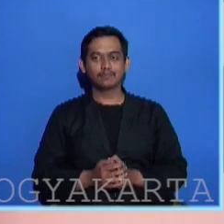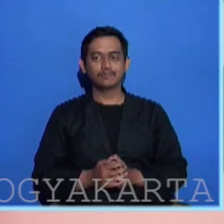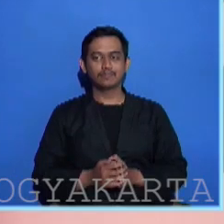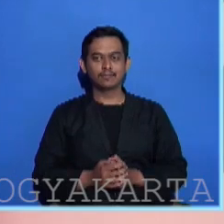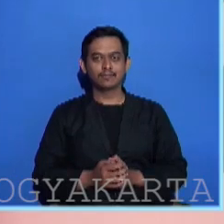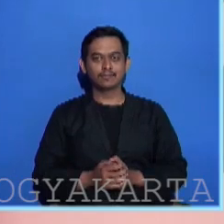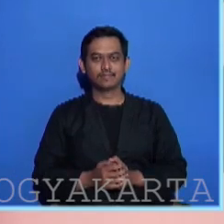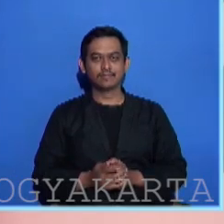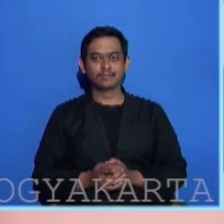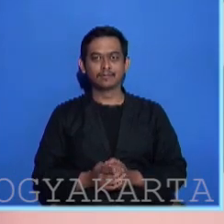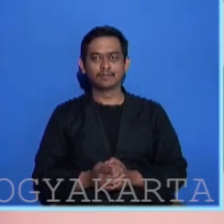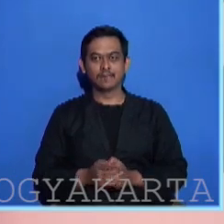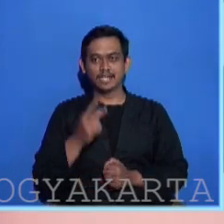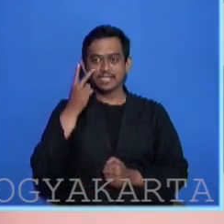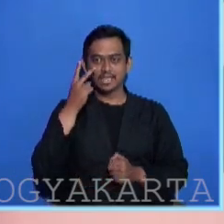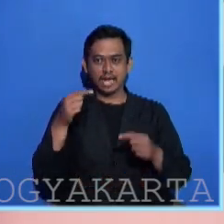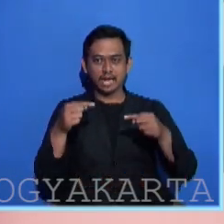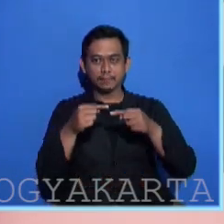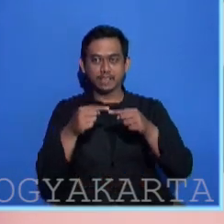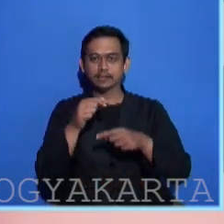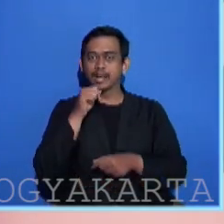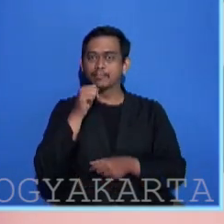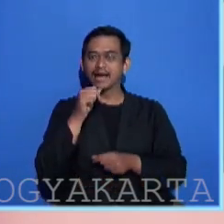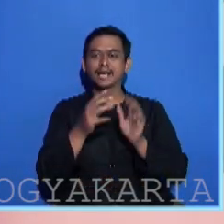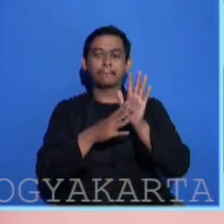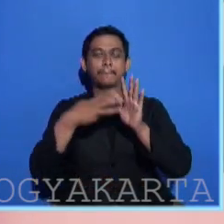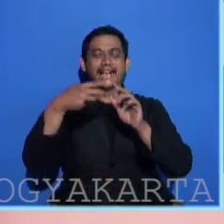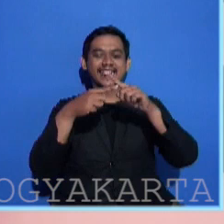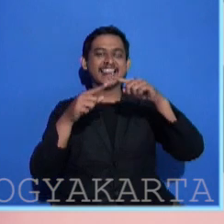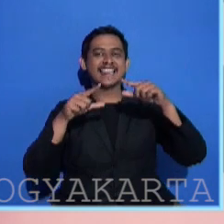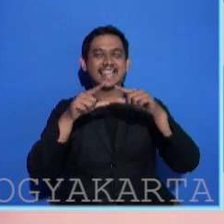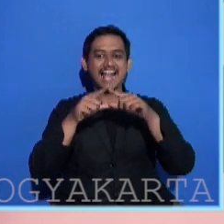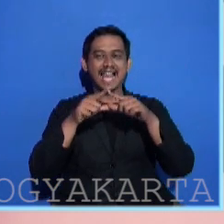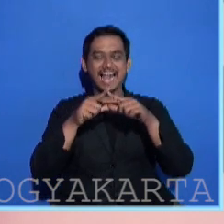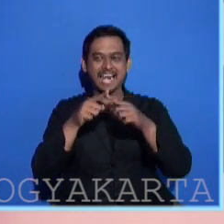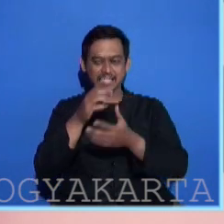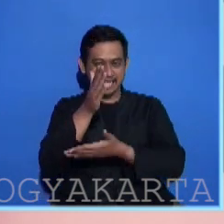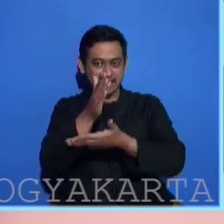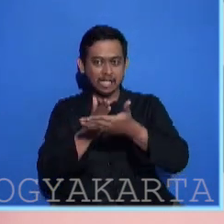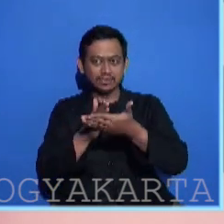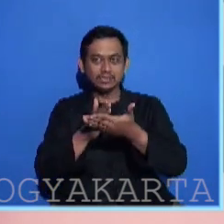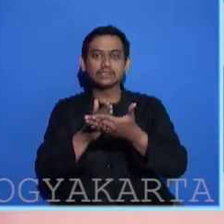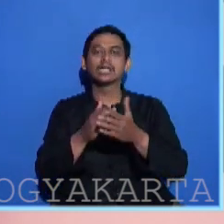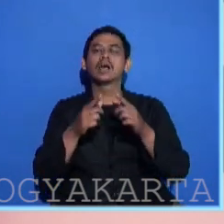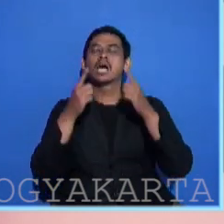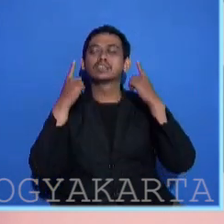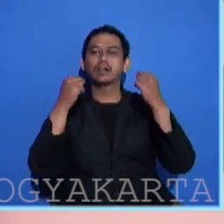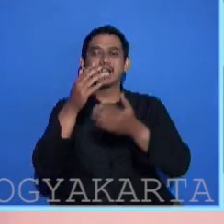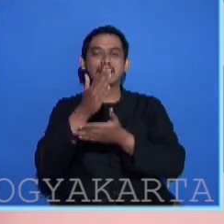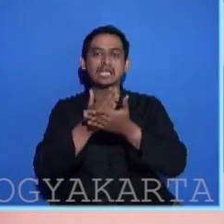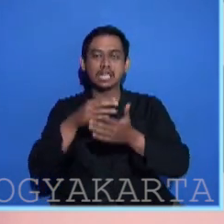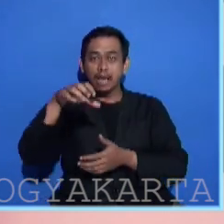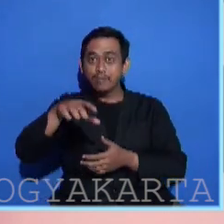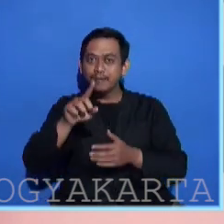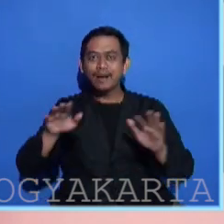dan saudara kini kami telah terhubung bersama dengan reporter kami metadocang yang kini berada di perbatasan DIY dan Jateng tepatnya di kawasan Prambanan